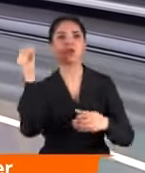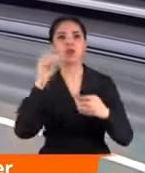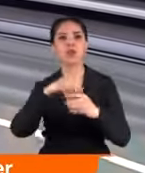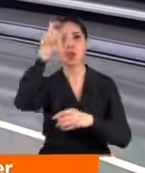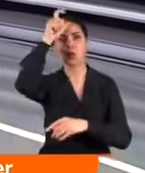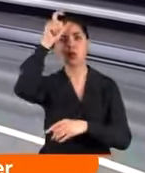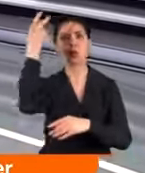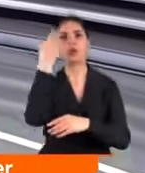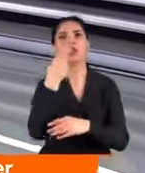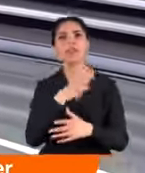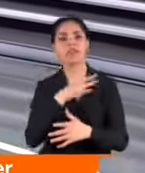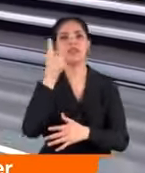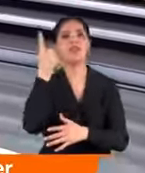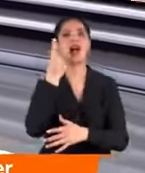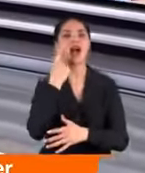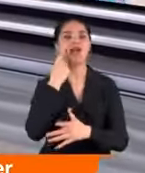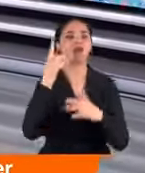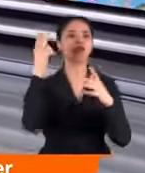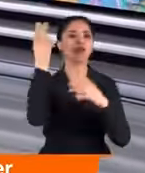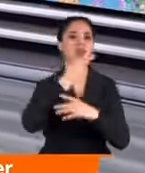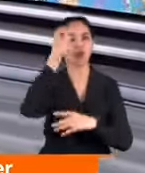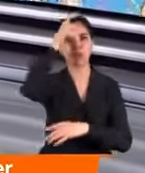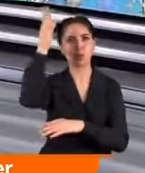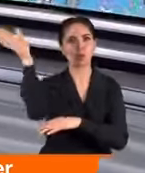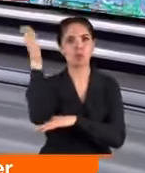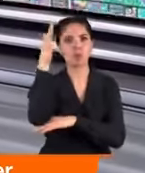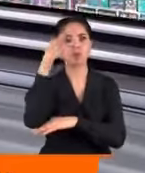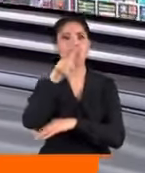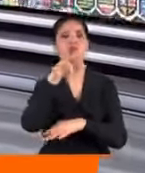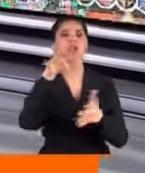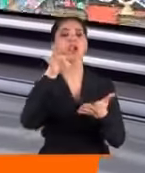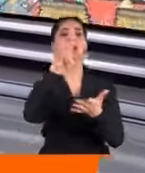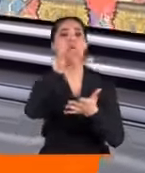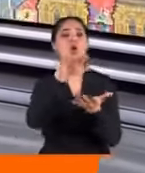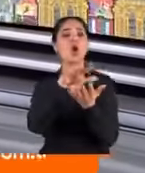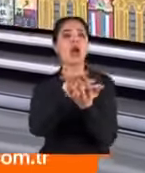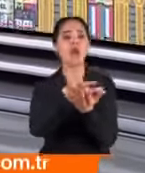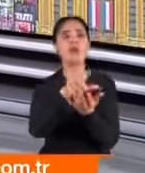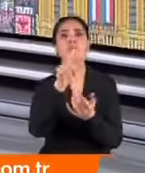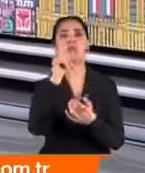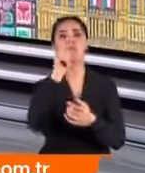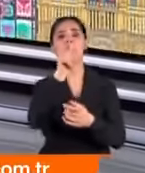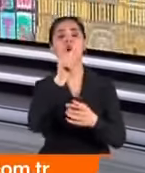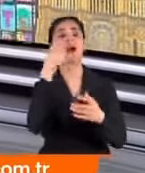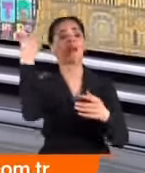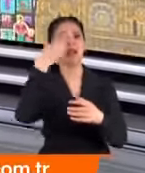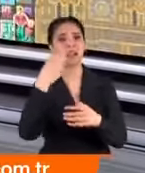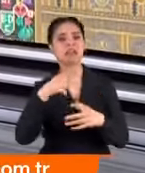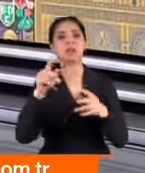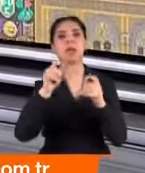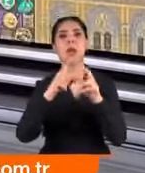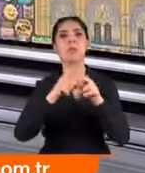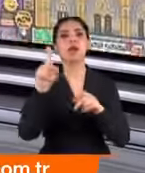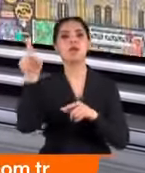simgeleri öne çıktı. Atatürk portresinden Türk bayrağına, Osman Hamdi Bey'in kaplumbağa terbiyecisinden Barış Manço'ya ve hatta